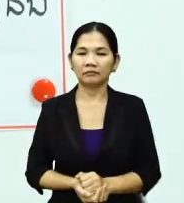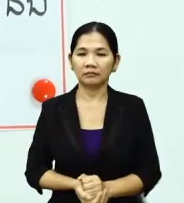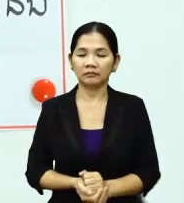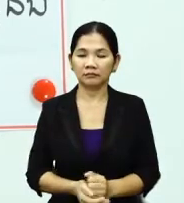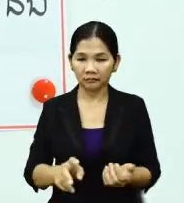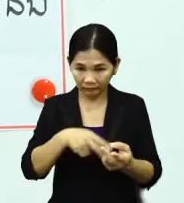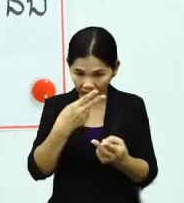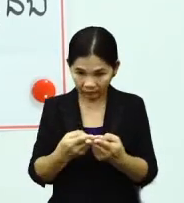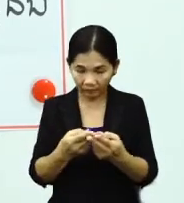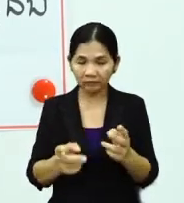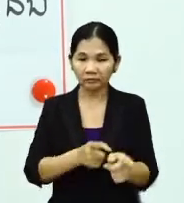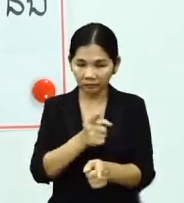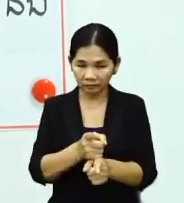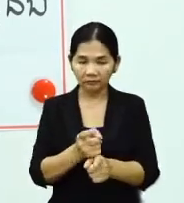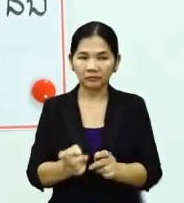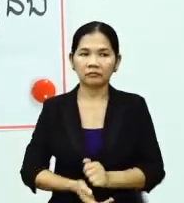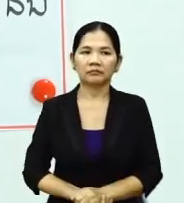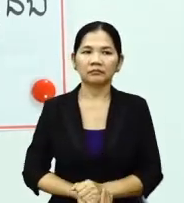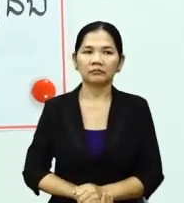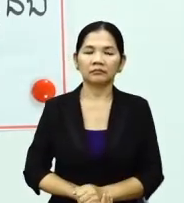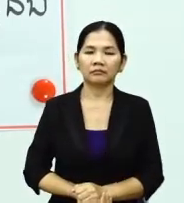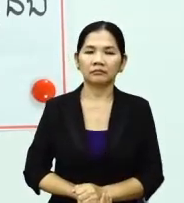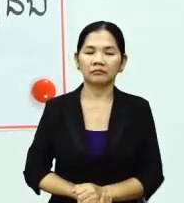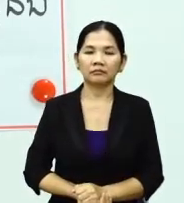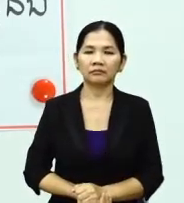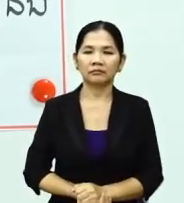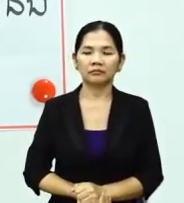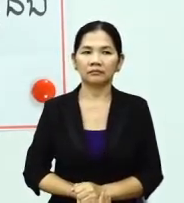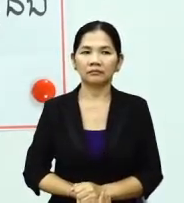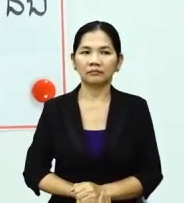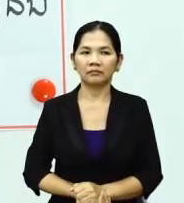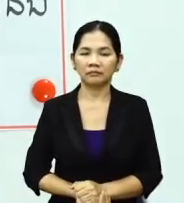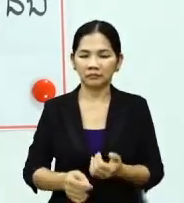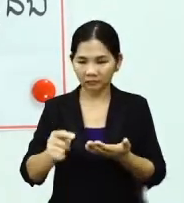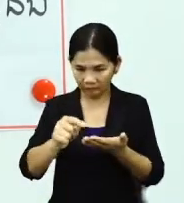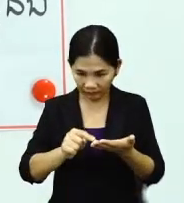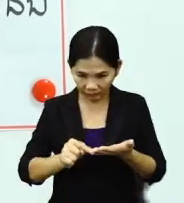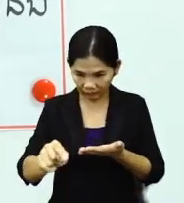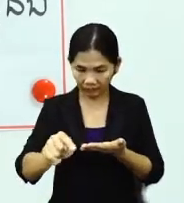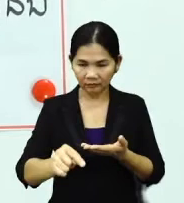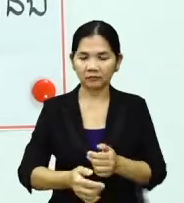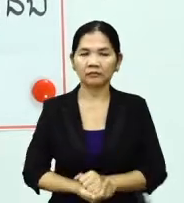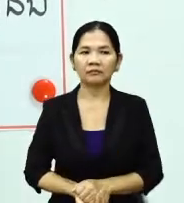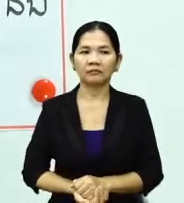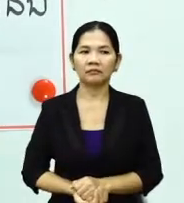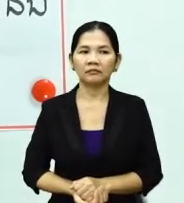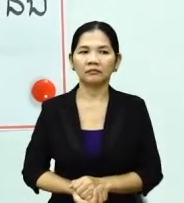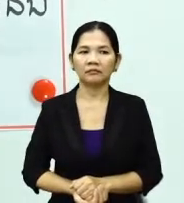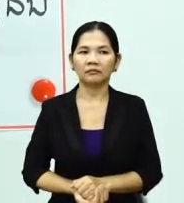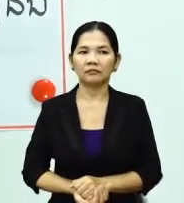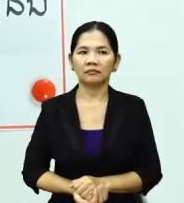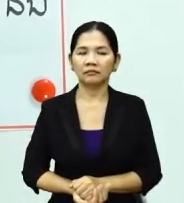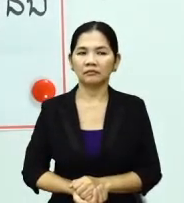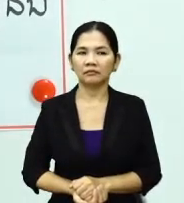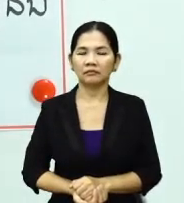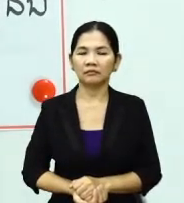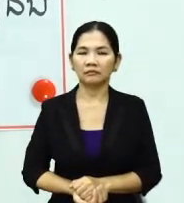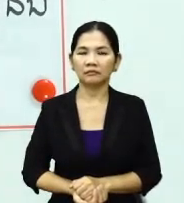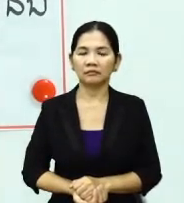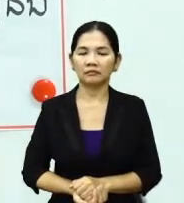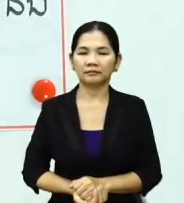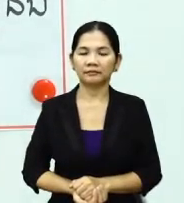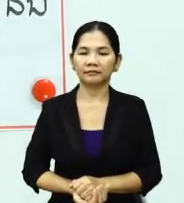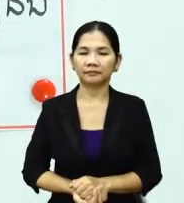chai bọc con trâm trâu đi nè khổ ấy con chà bà trâm trâu con cô xin nhạc rất chẳng ọc ní á chà nó chùm lại tìm mùi rồi bỏ